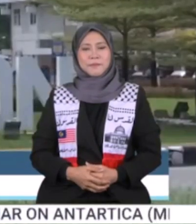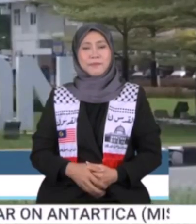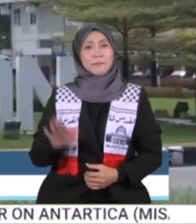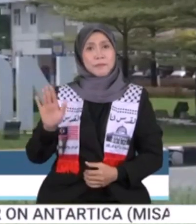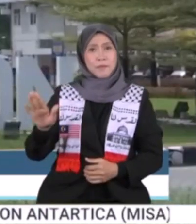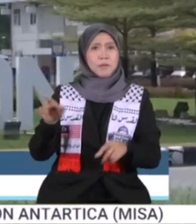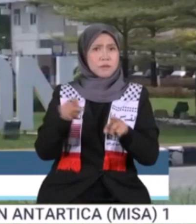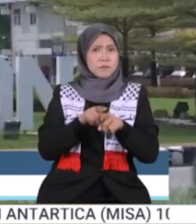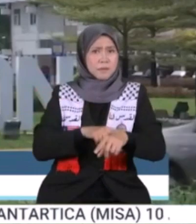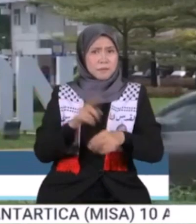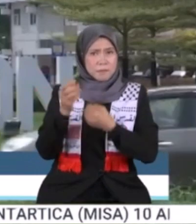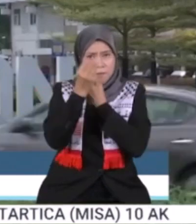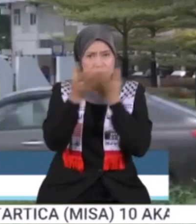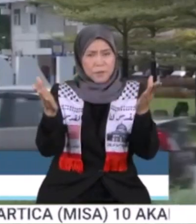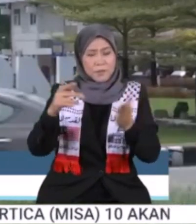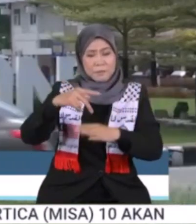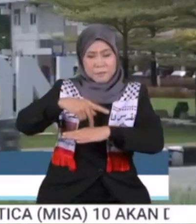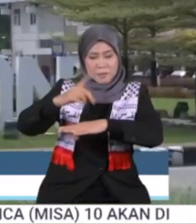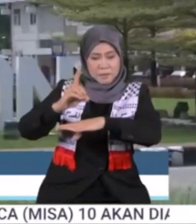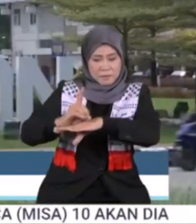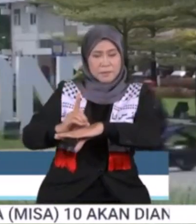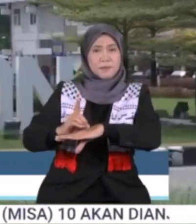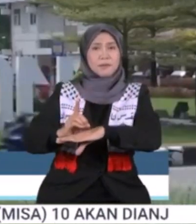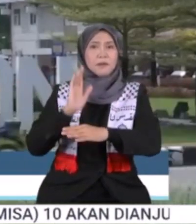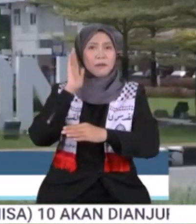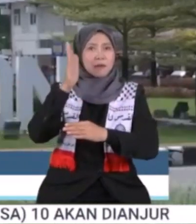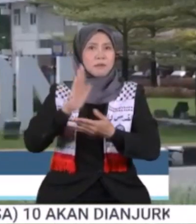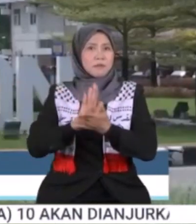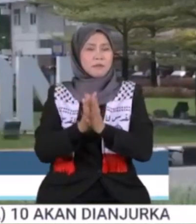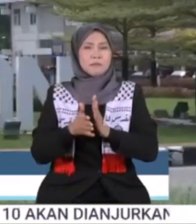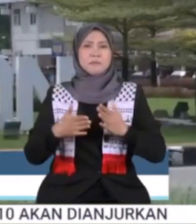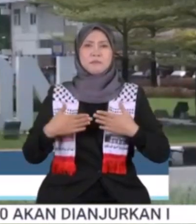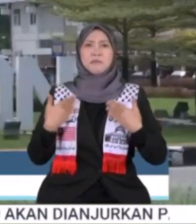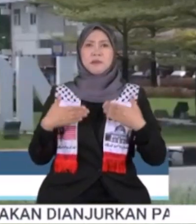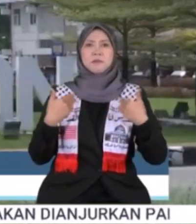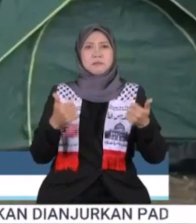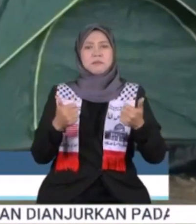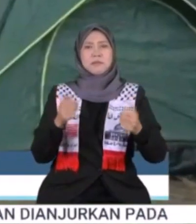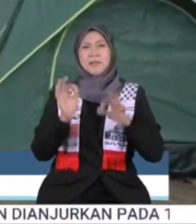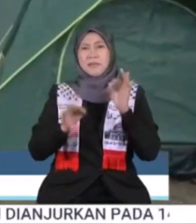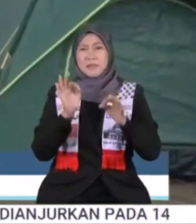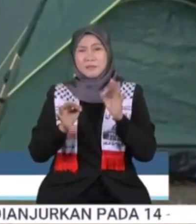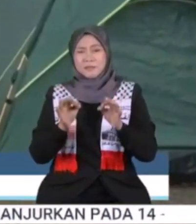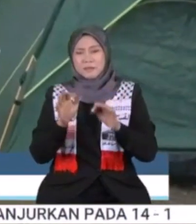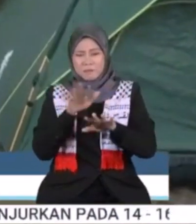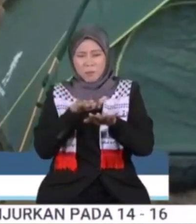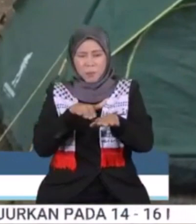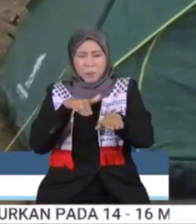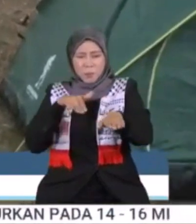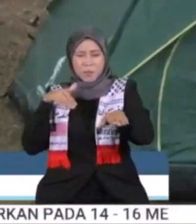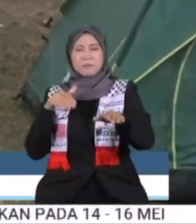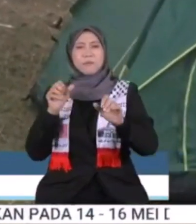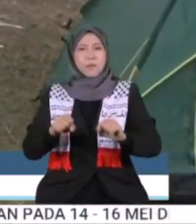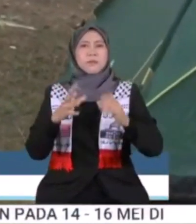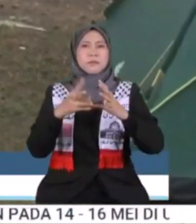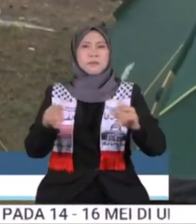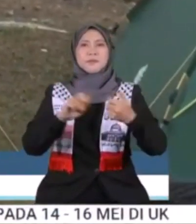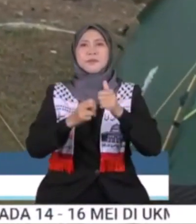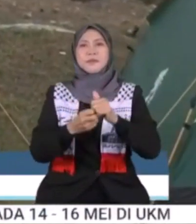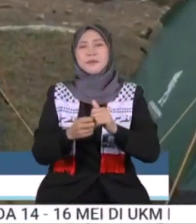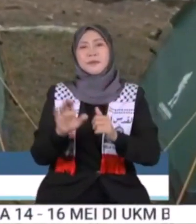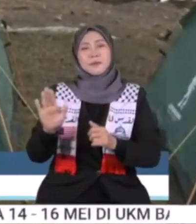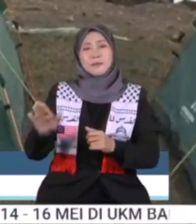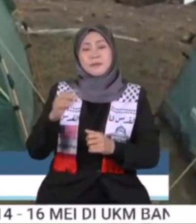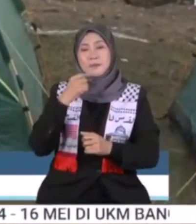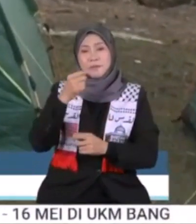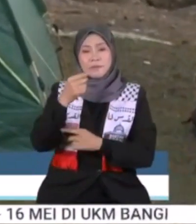Beliau pada masa sama memberitahu Port Dickson akan menjadi lebih bahagia sekiranya masalah kesesakan di daerah itu dapat diatasi. Ujar Datuk